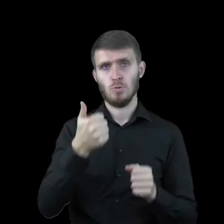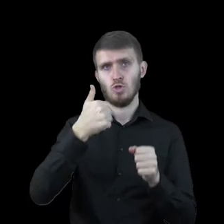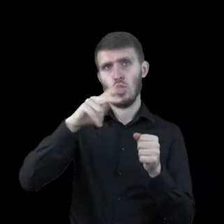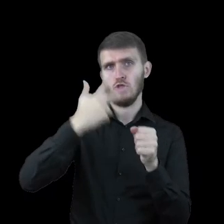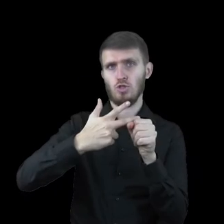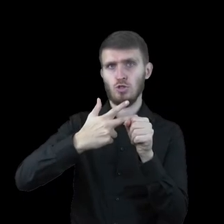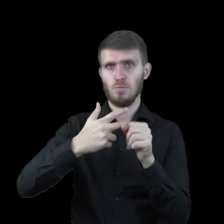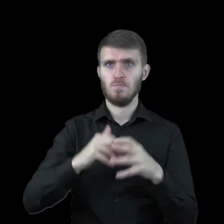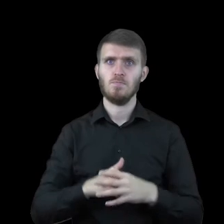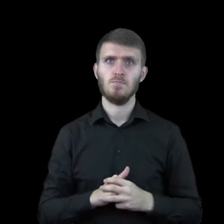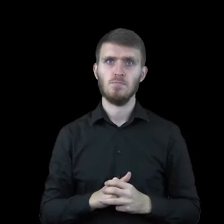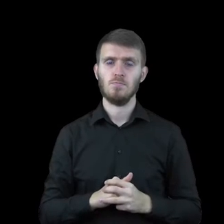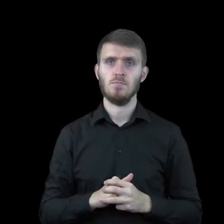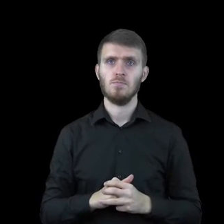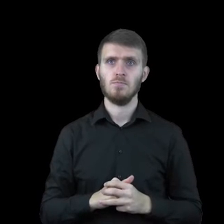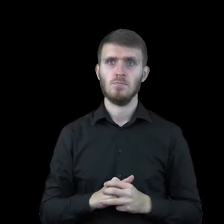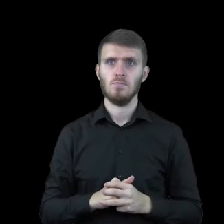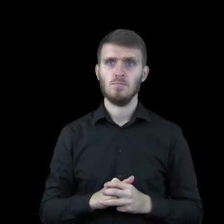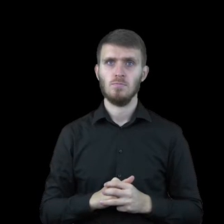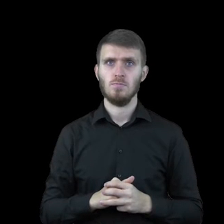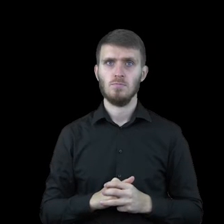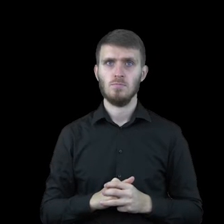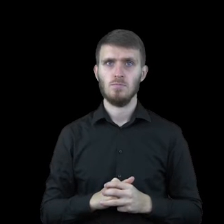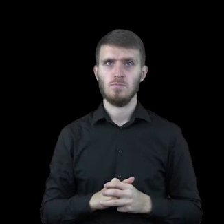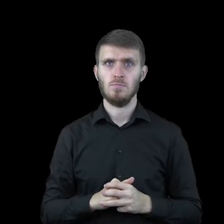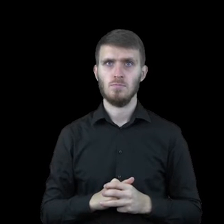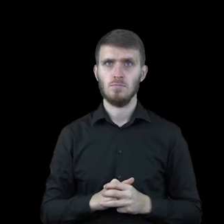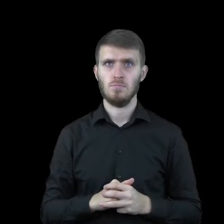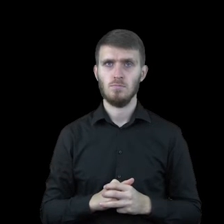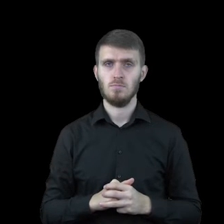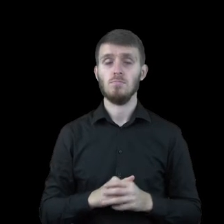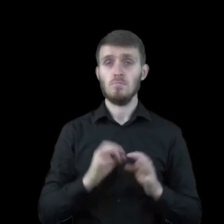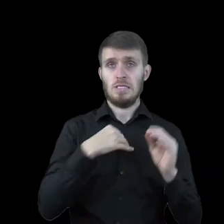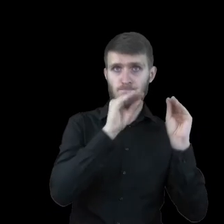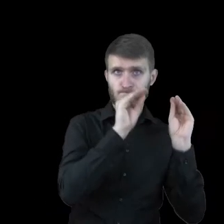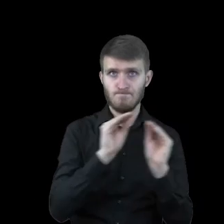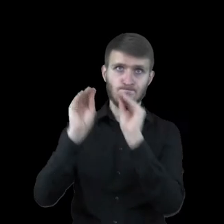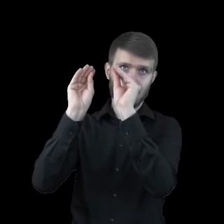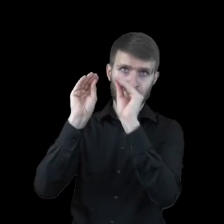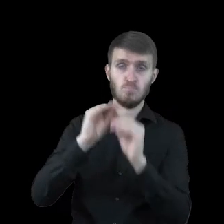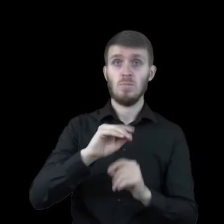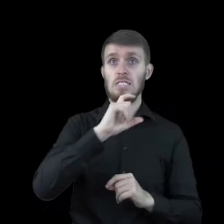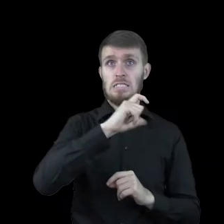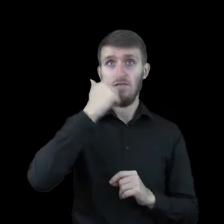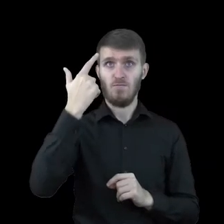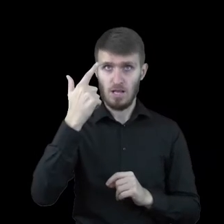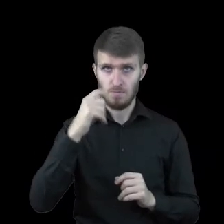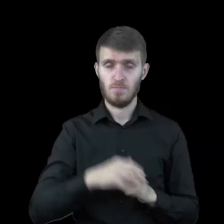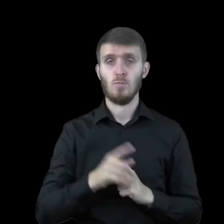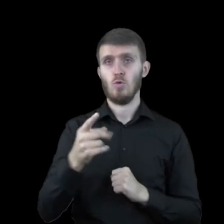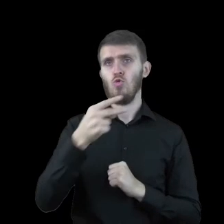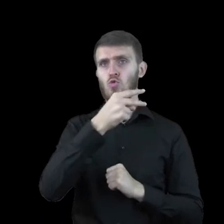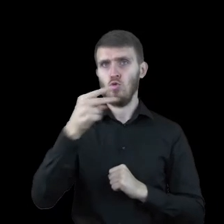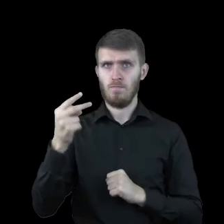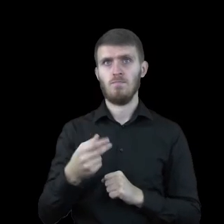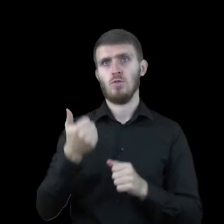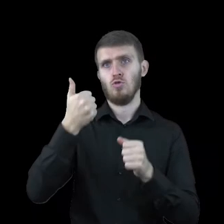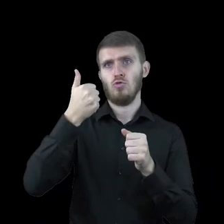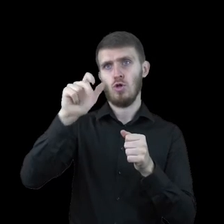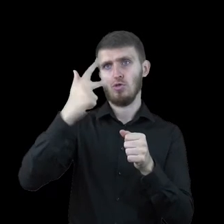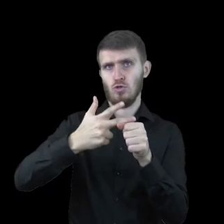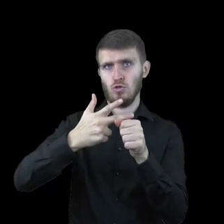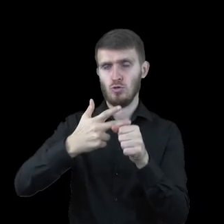10, czyli mamy to 130. To daje nam 130. Zapiszemy sobie to tutaj powyżej. Mamy C